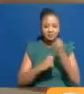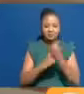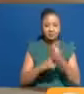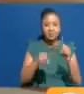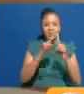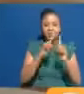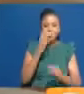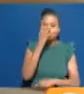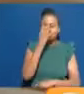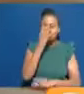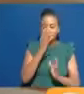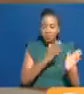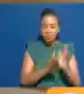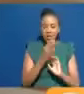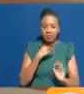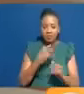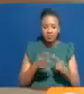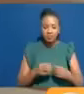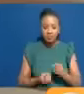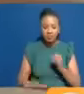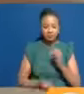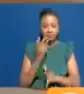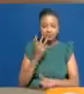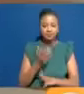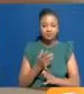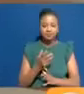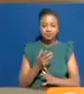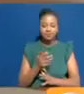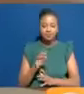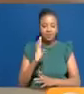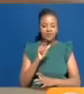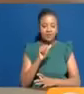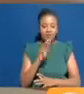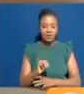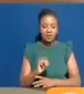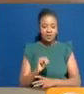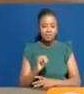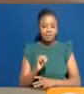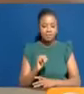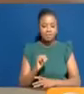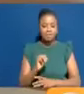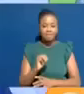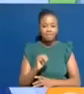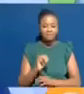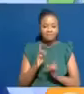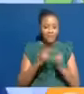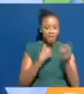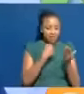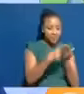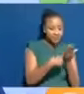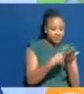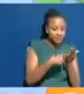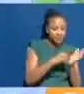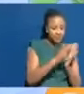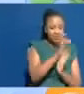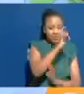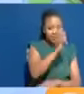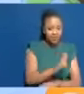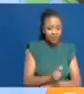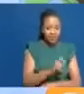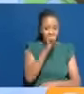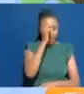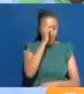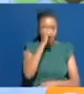the resumption of the construction of the stalled Tare Dam, saying he had held successful talks with the Italian government, who are the